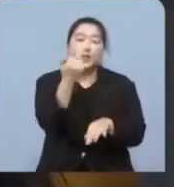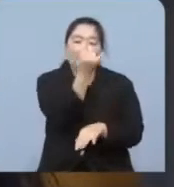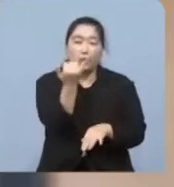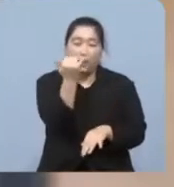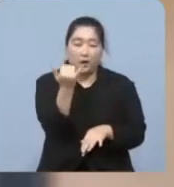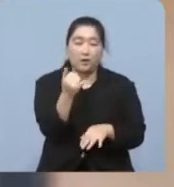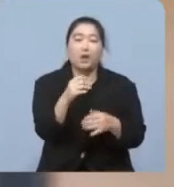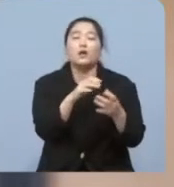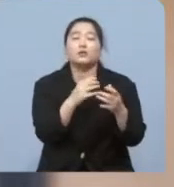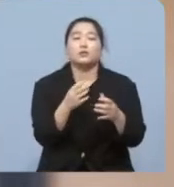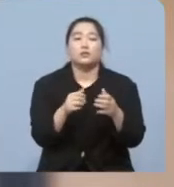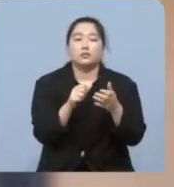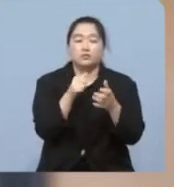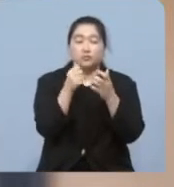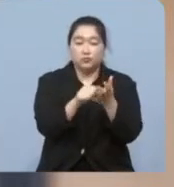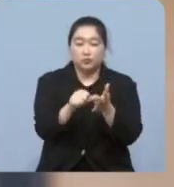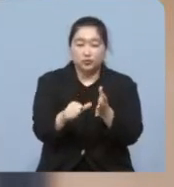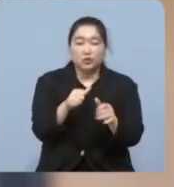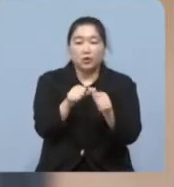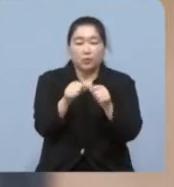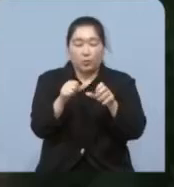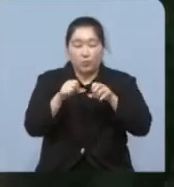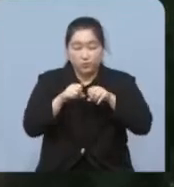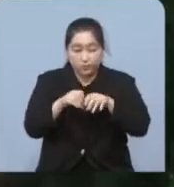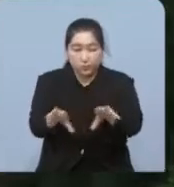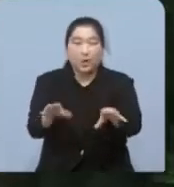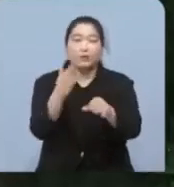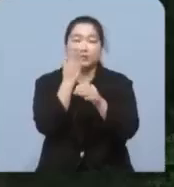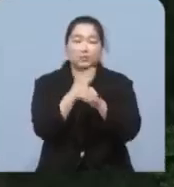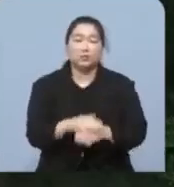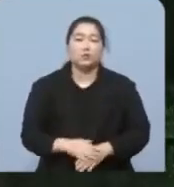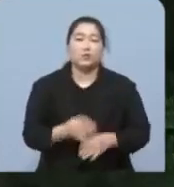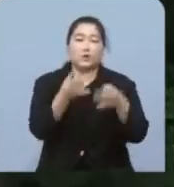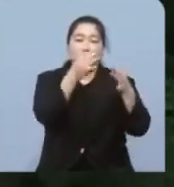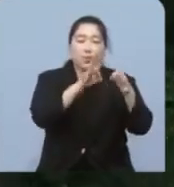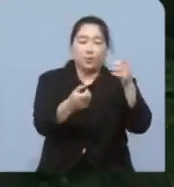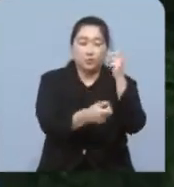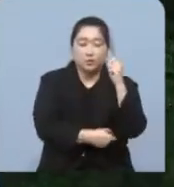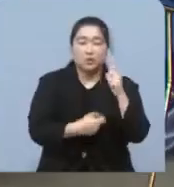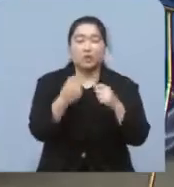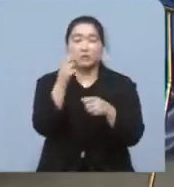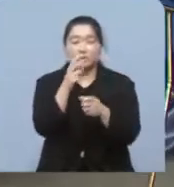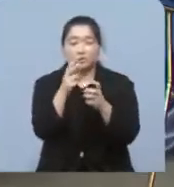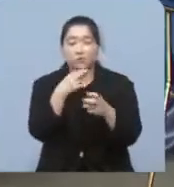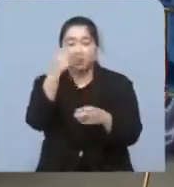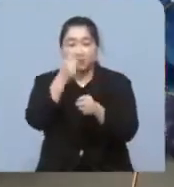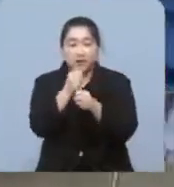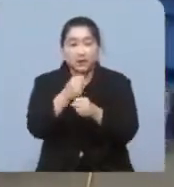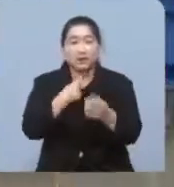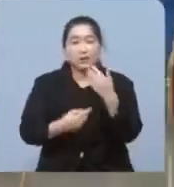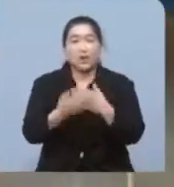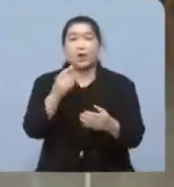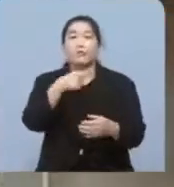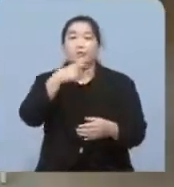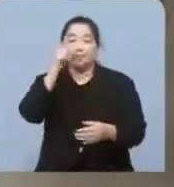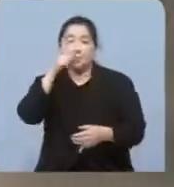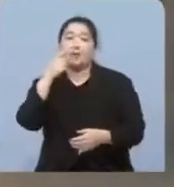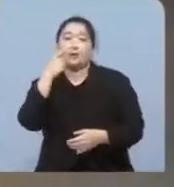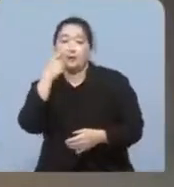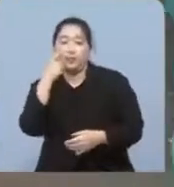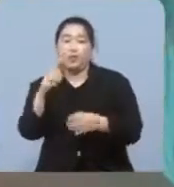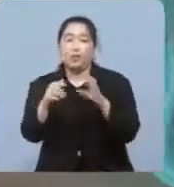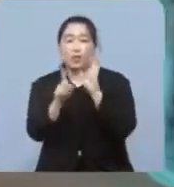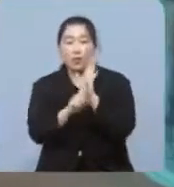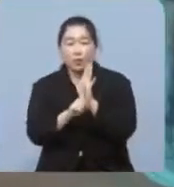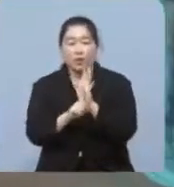Trung Sơn cũng đang thu hút sự quan tâm lớn của du khách nơi đây nổi tiếng với những sản phẩm rượu vang vị truyền thống của Hàn Quốc Du khách sẽ